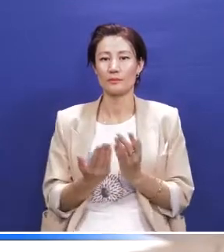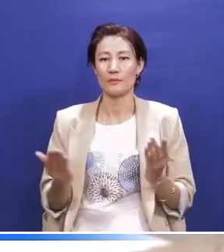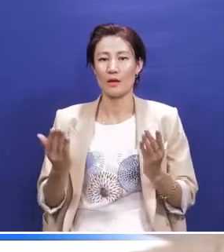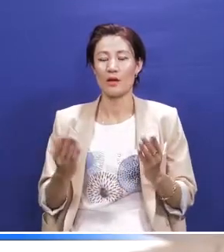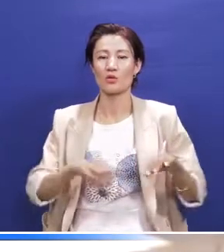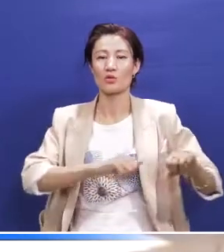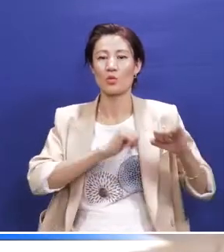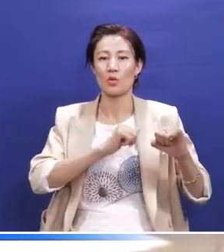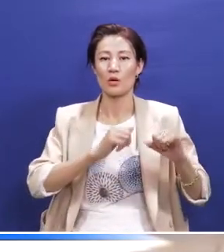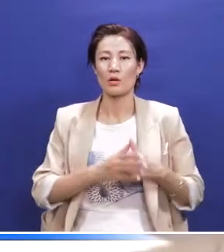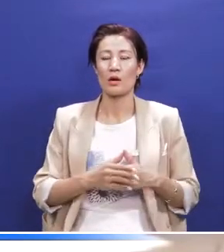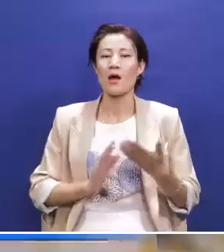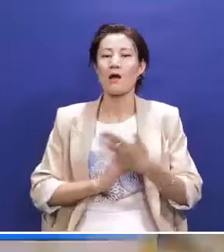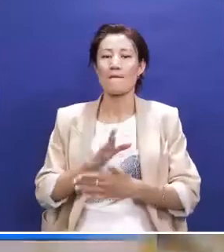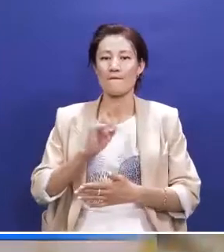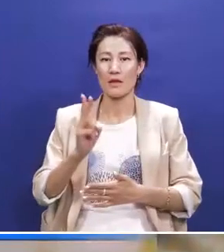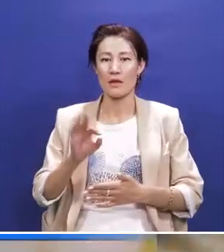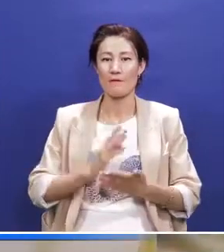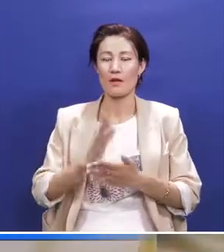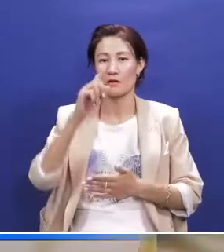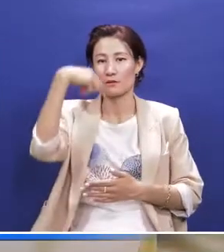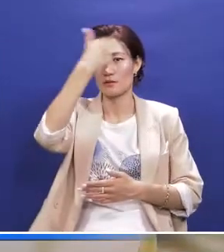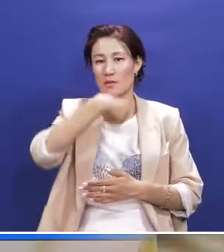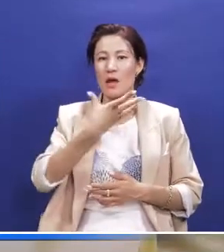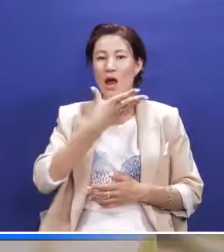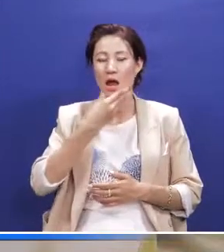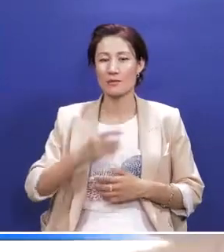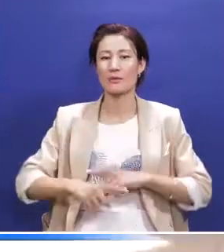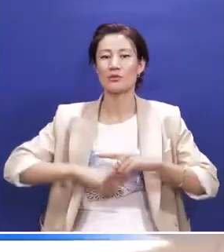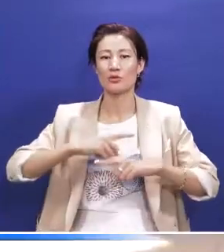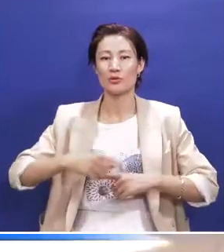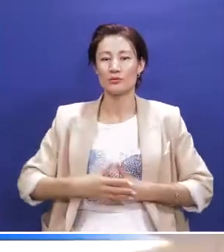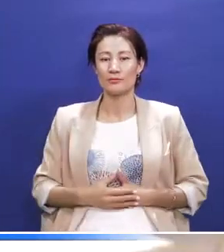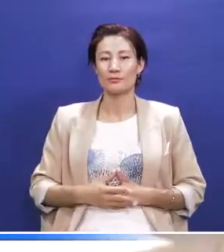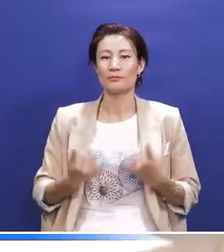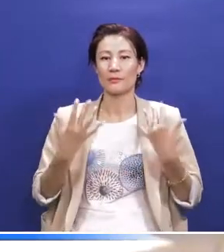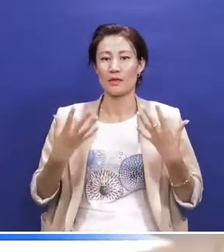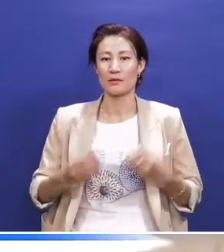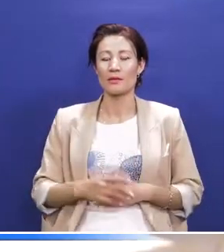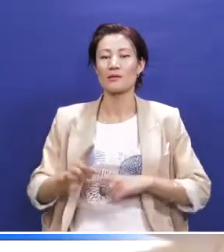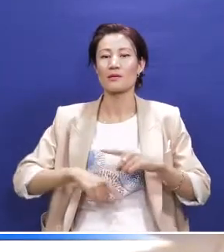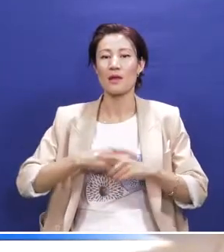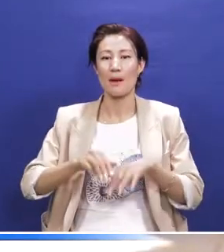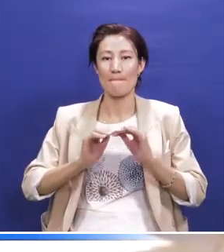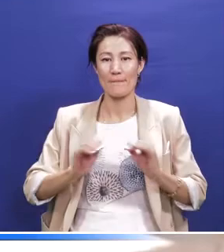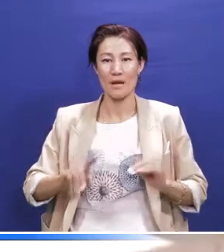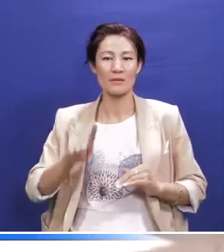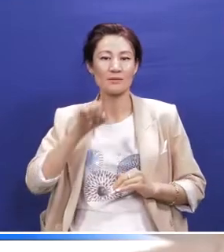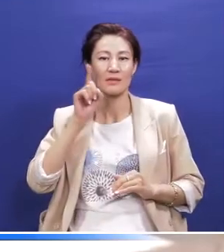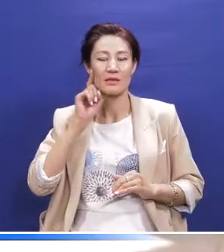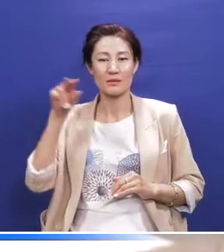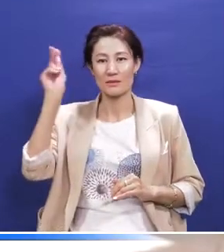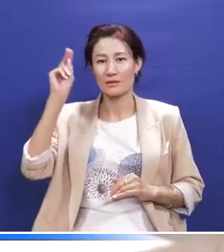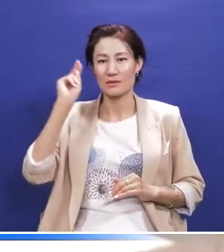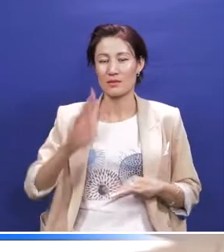сақталуы ғасырдан ғасырға, жылдан жылға керемет бір үрдіске айналған. Әлде де оны келешек ұрпаққа